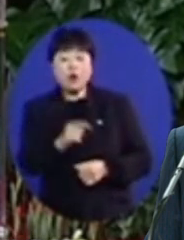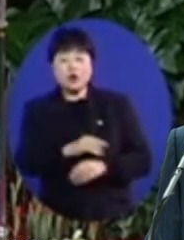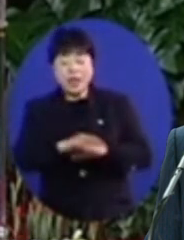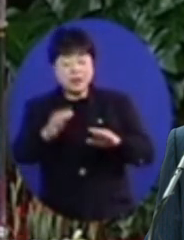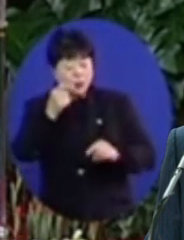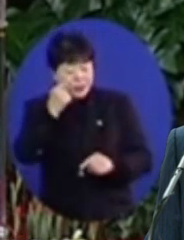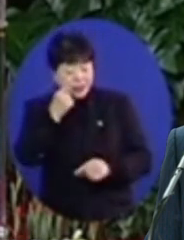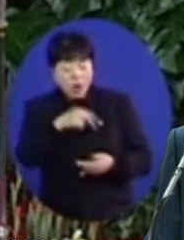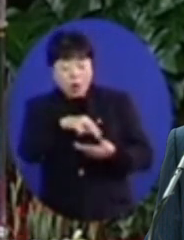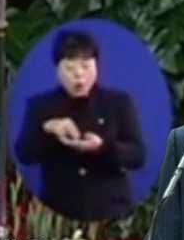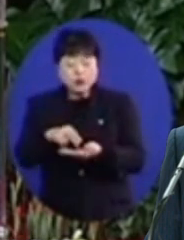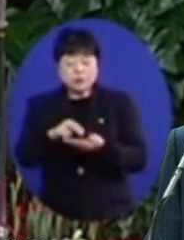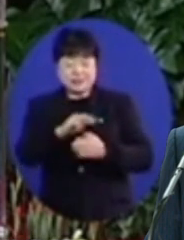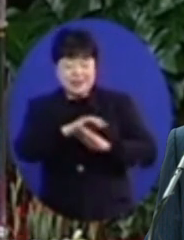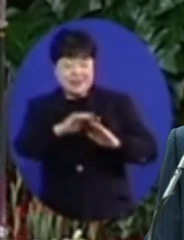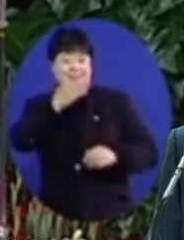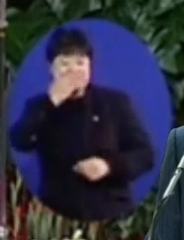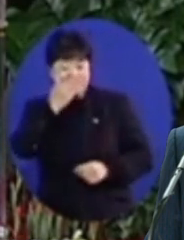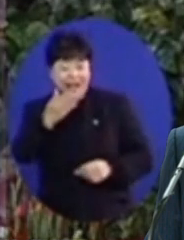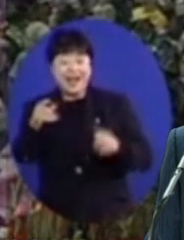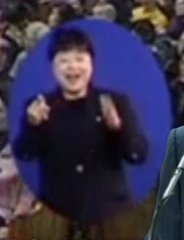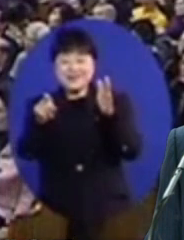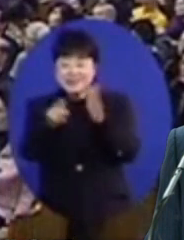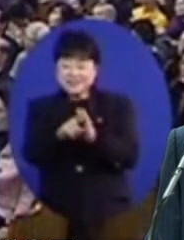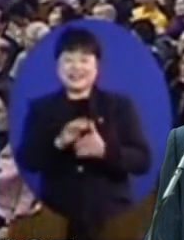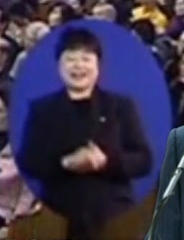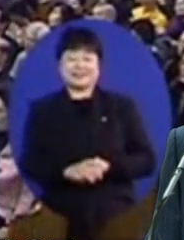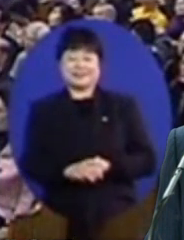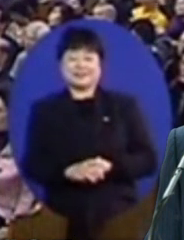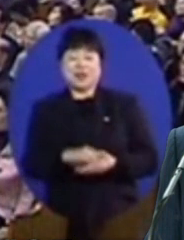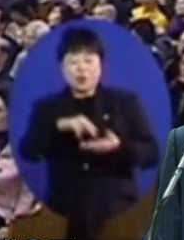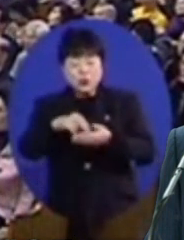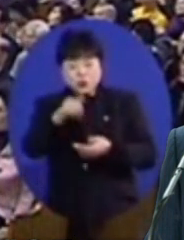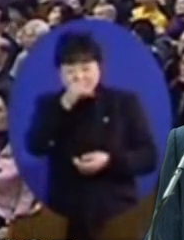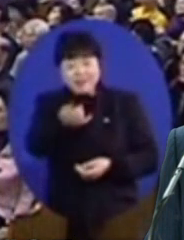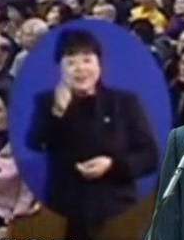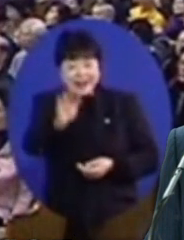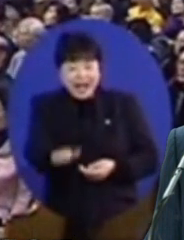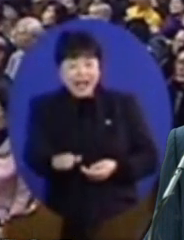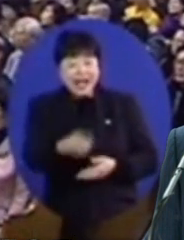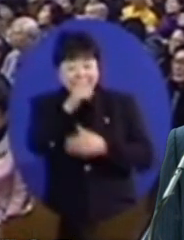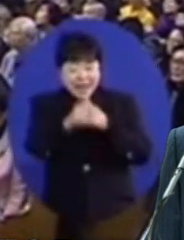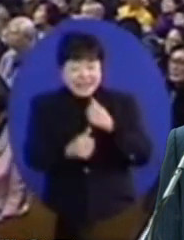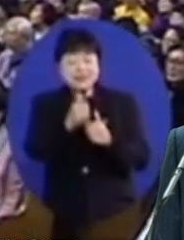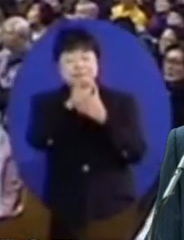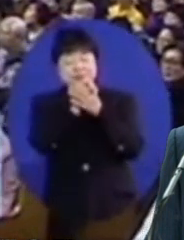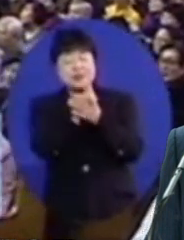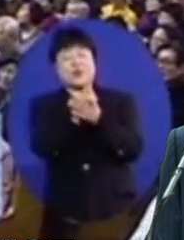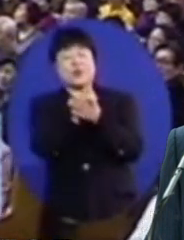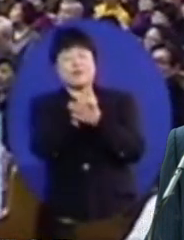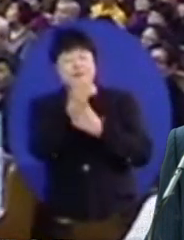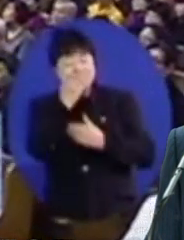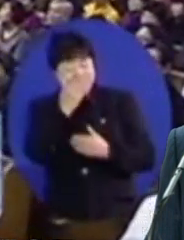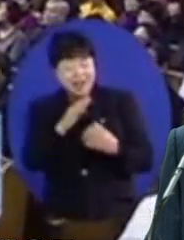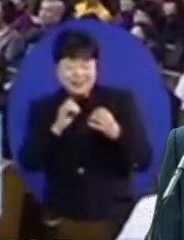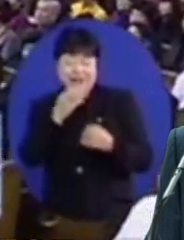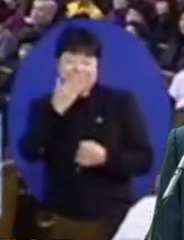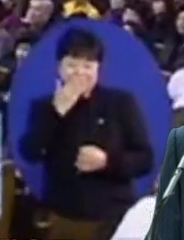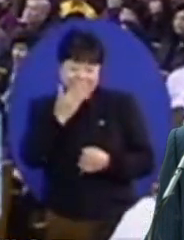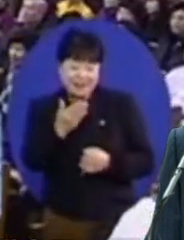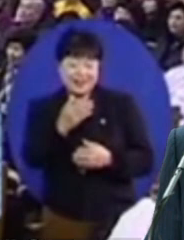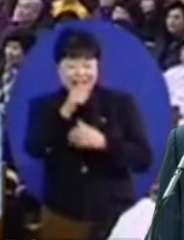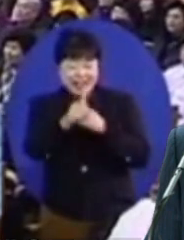해결할 수 없는 고독의 문제가 해결된다는 것입니다 고독하지만 우리는 하나님과 기도할 수 있고 대화할 수 있고